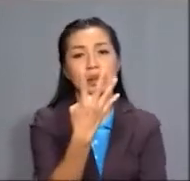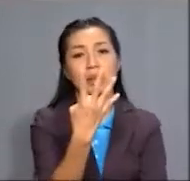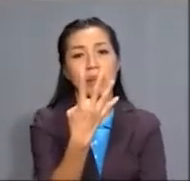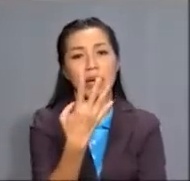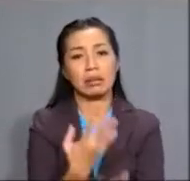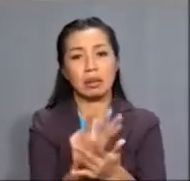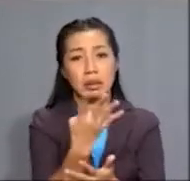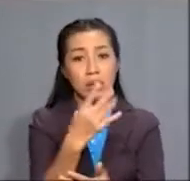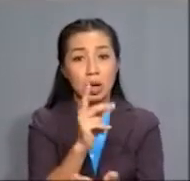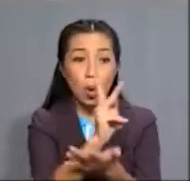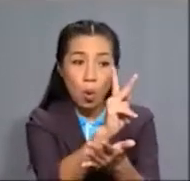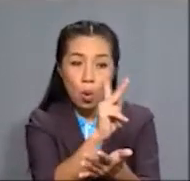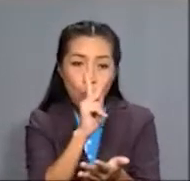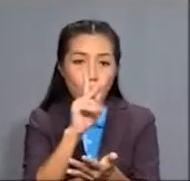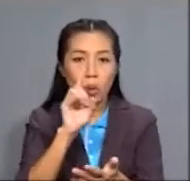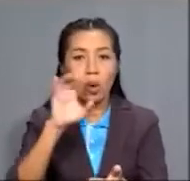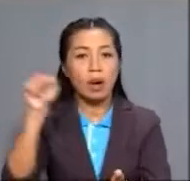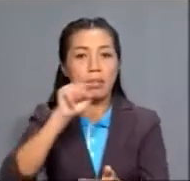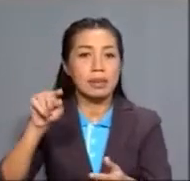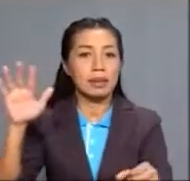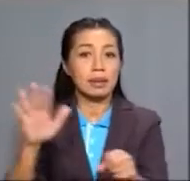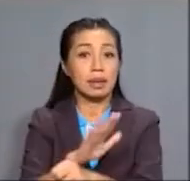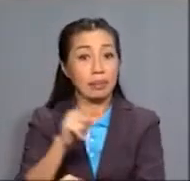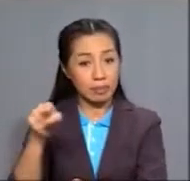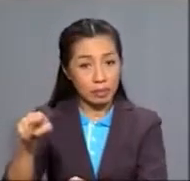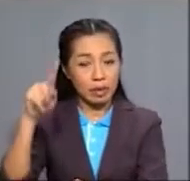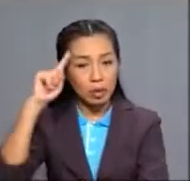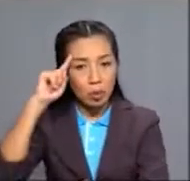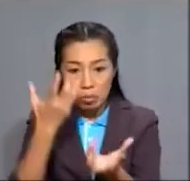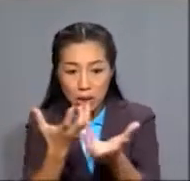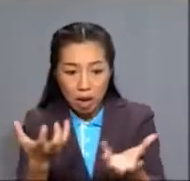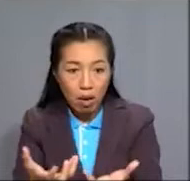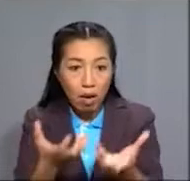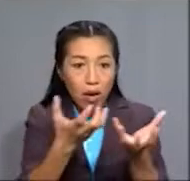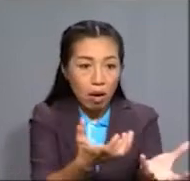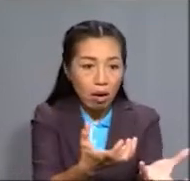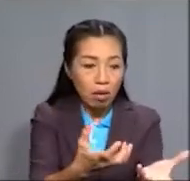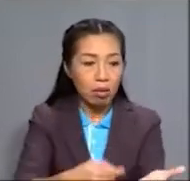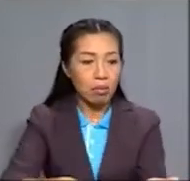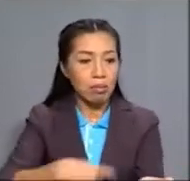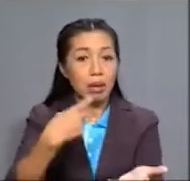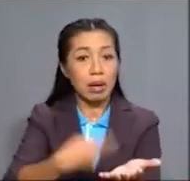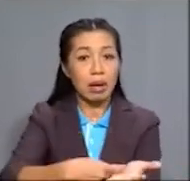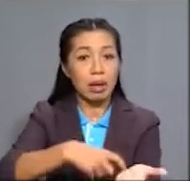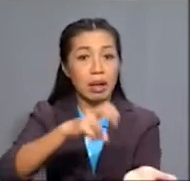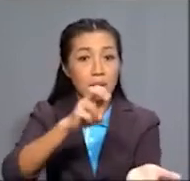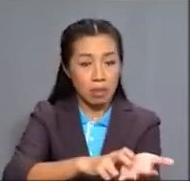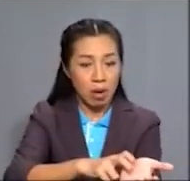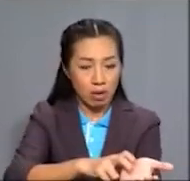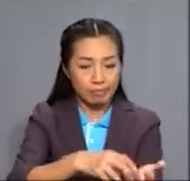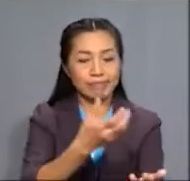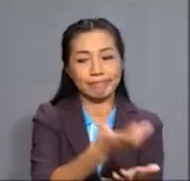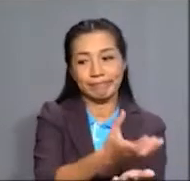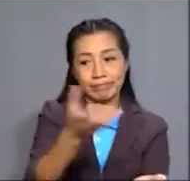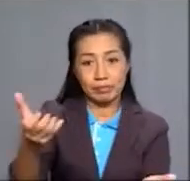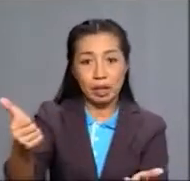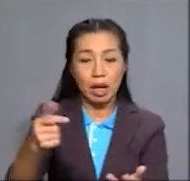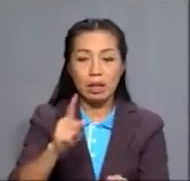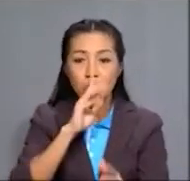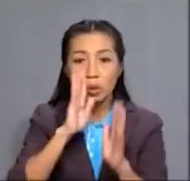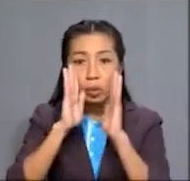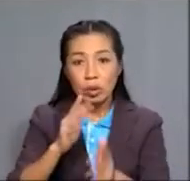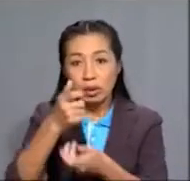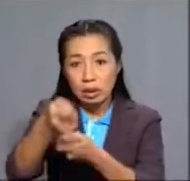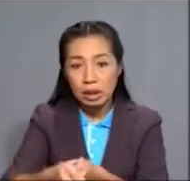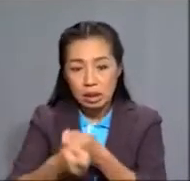เราให้กู้ได้ 100% ของหลักประกันจำนองถ้าเกิดผู้ประกอบการหรือเกษตรกรมีความคิด